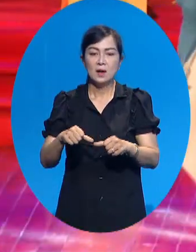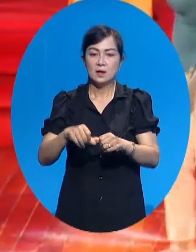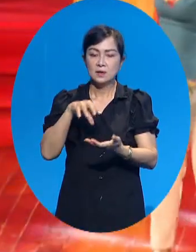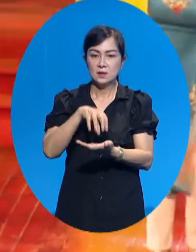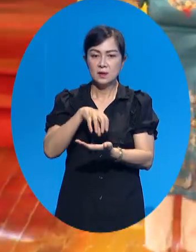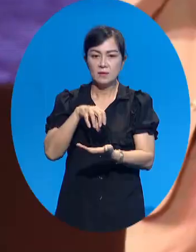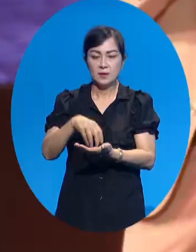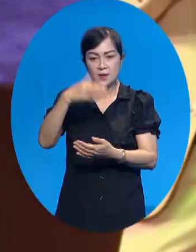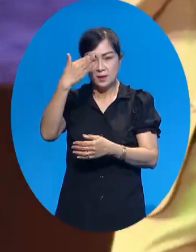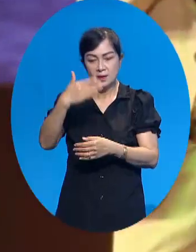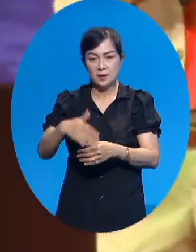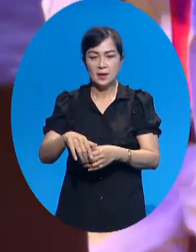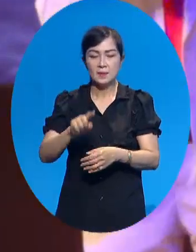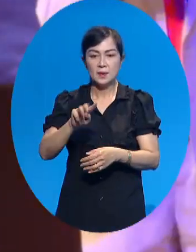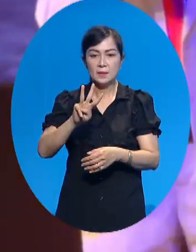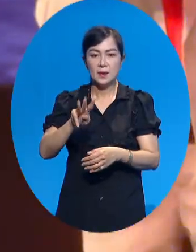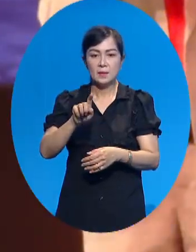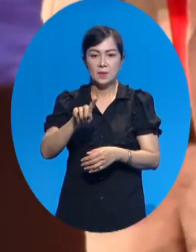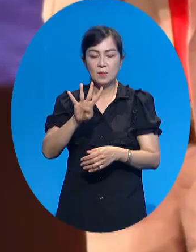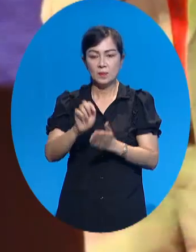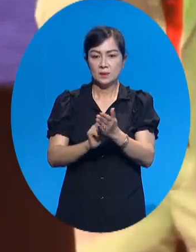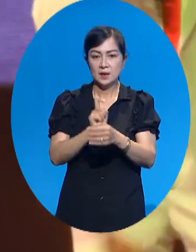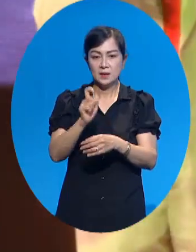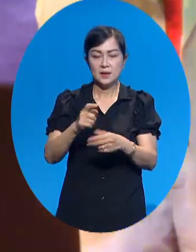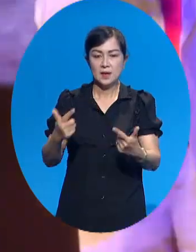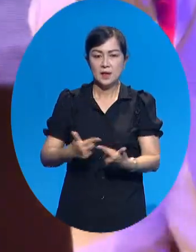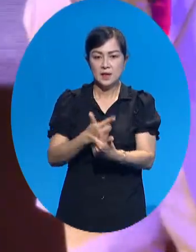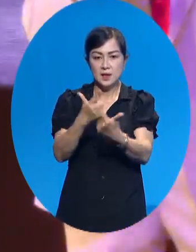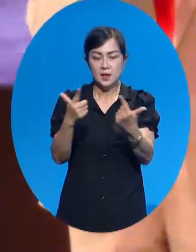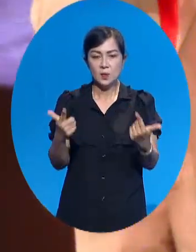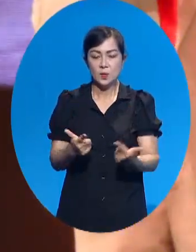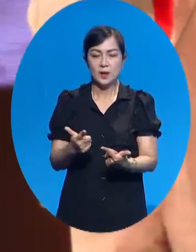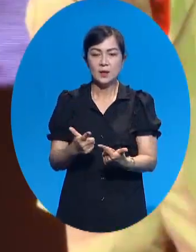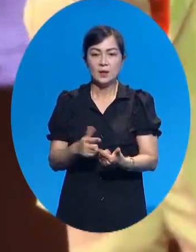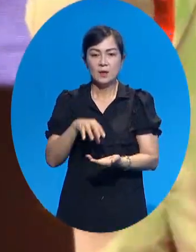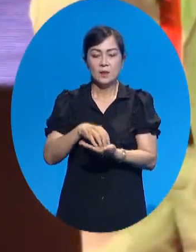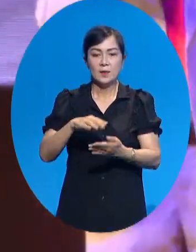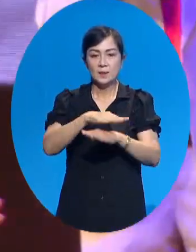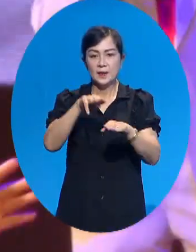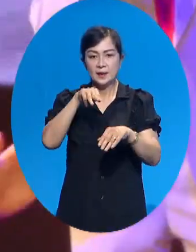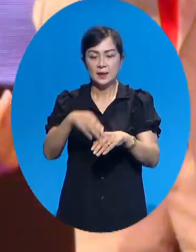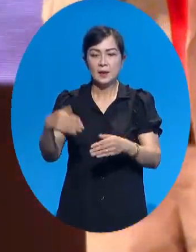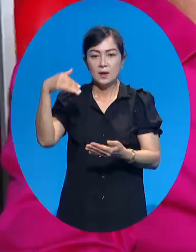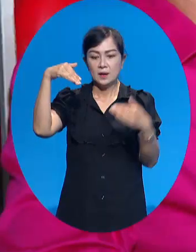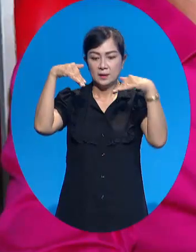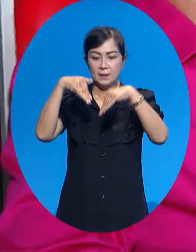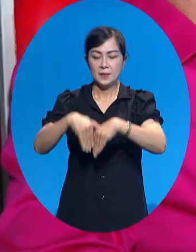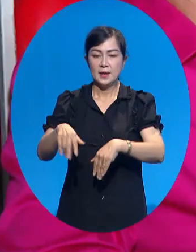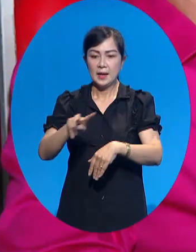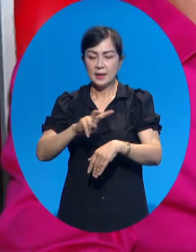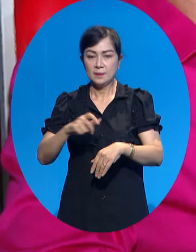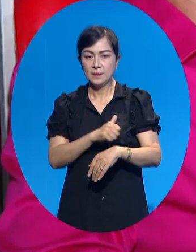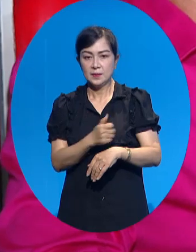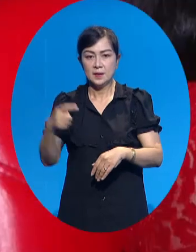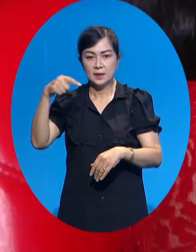phương. Diễn ra trong 2 ngày 13 và 14 tháng 9, liên hoan tiếng hát người cao tuổi khu vực phía Nam thu hút sự tham gia của 200 hội